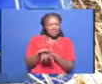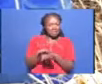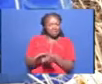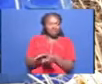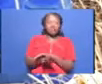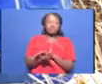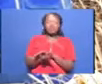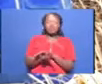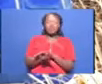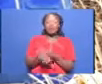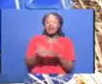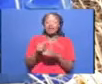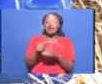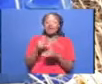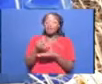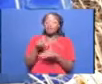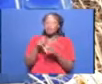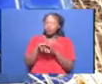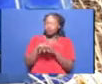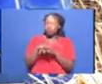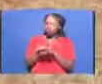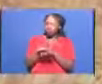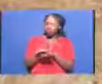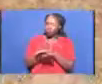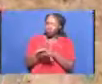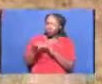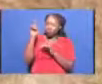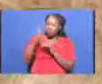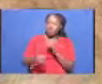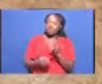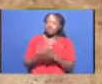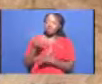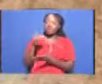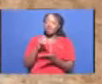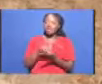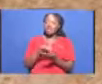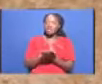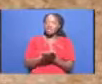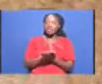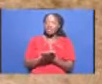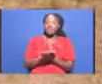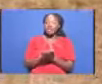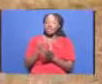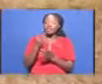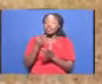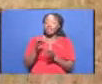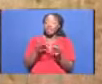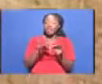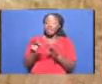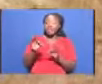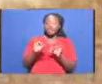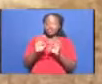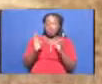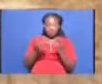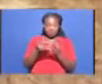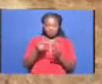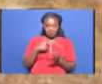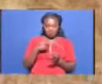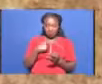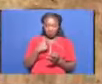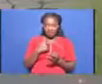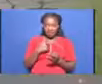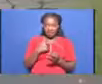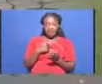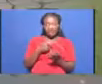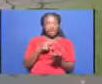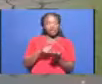baada kuingia ndani, huwa haiwezi kumea tena. Nimetengeneza eka tatu na familia yangu. Na